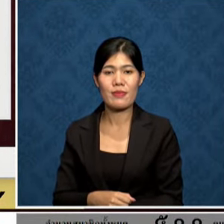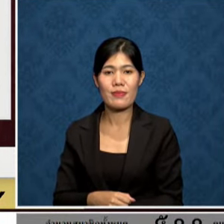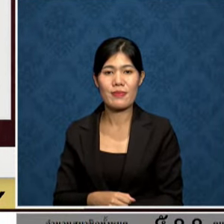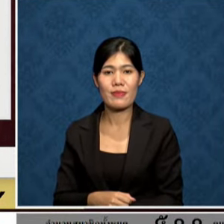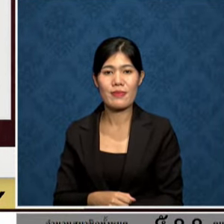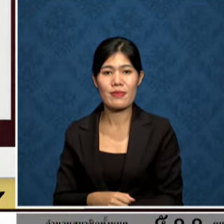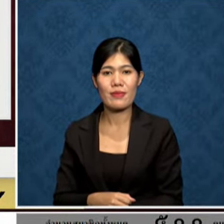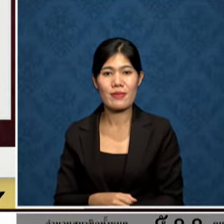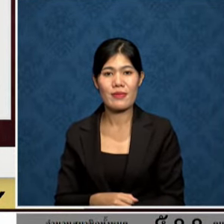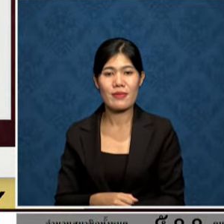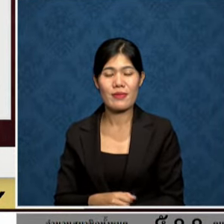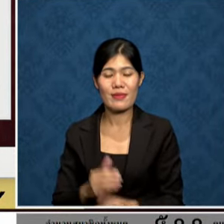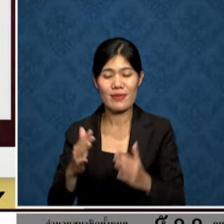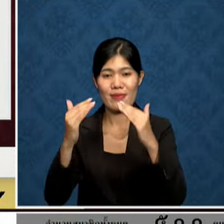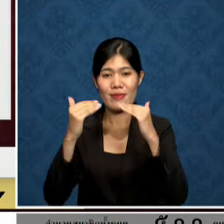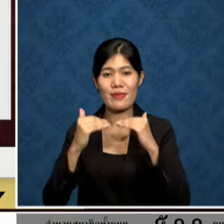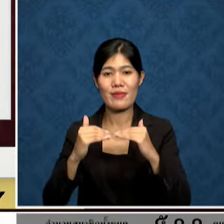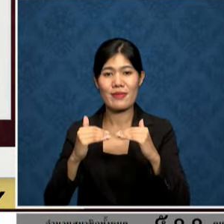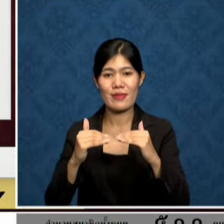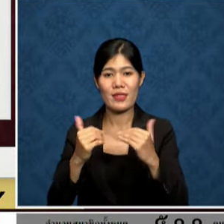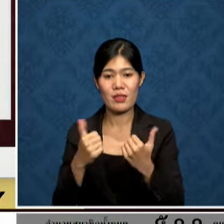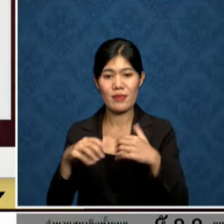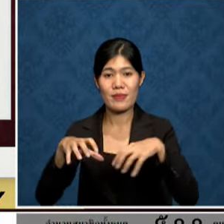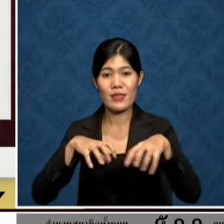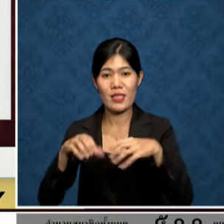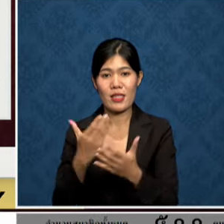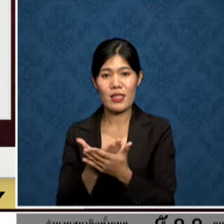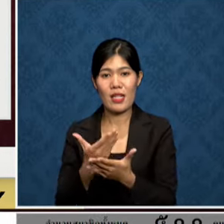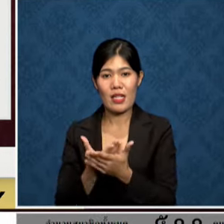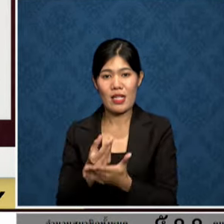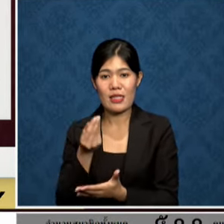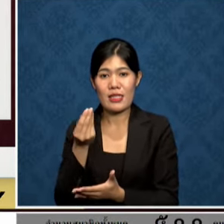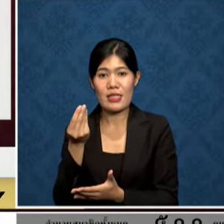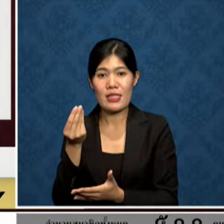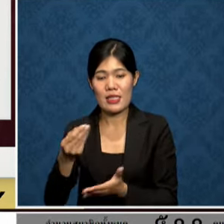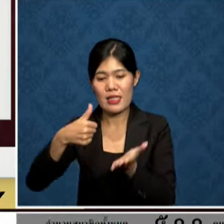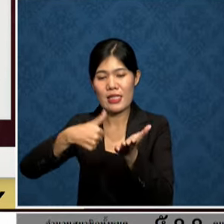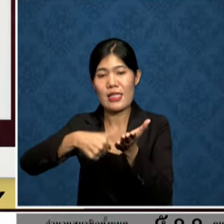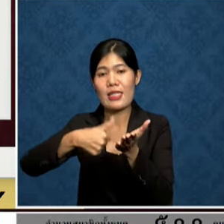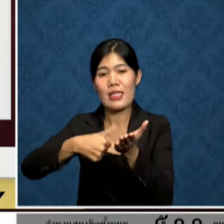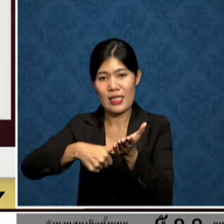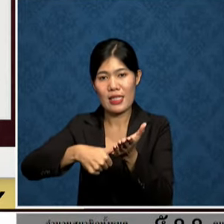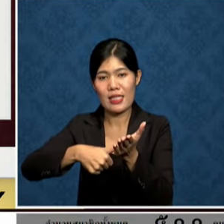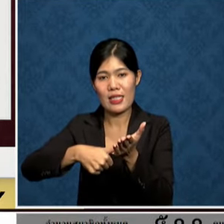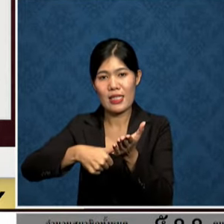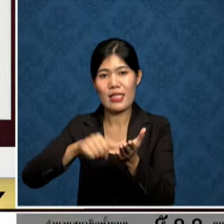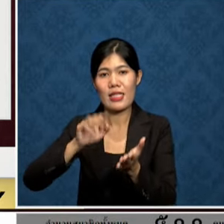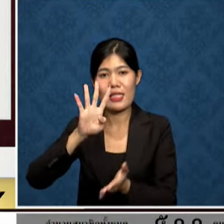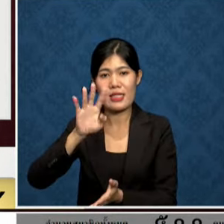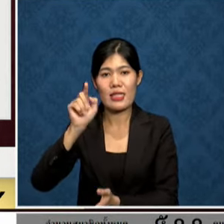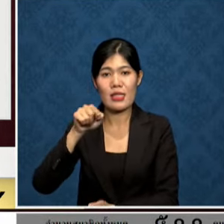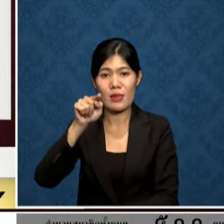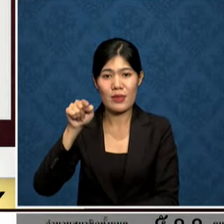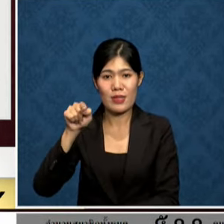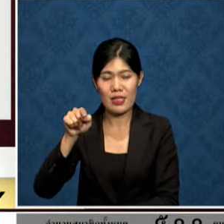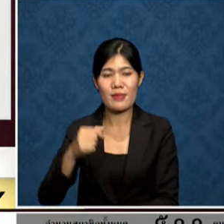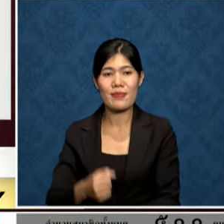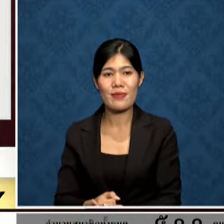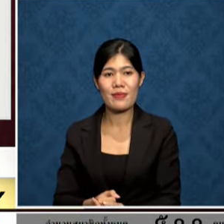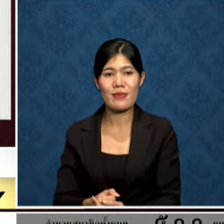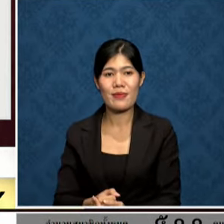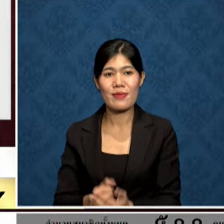เป็นเรื่องน่ายินดีนะคะก็คือปีนี้เราจัดงบชำระคืนเงินต้นสำหรับหนี้สาธารณะเอาไว้ที่ 4%ของงบประมาณค่ะคือ